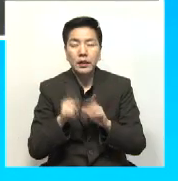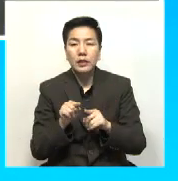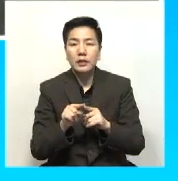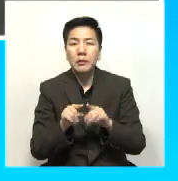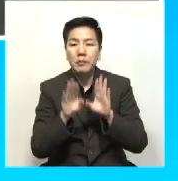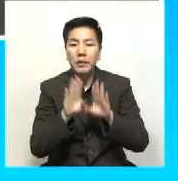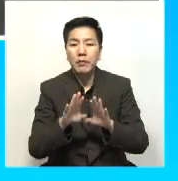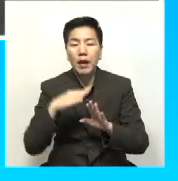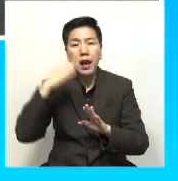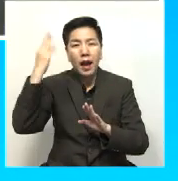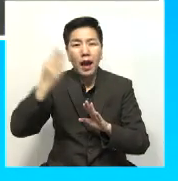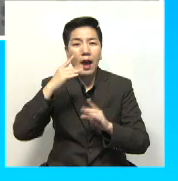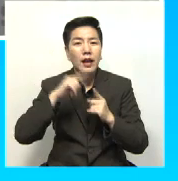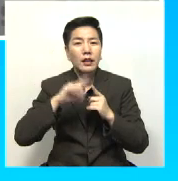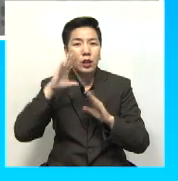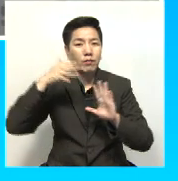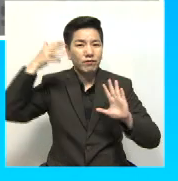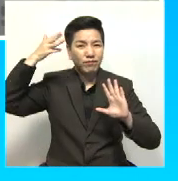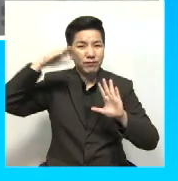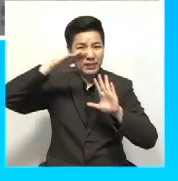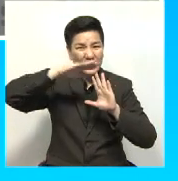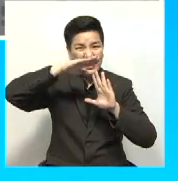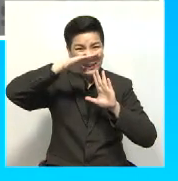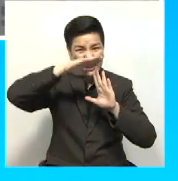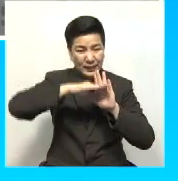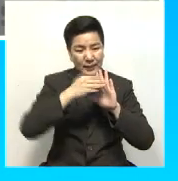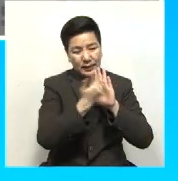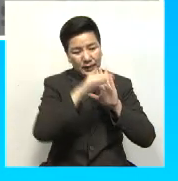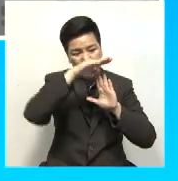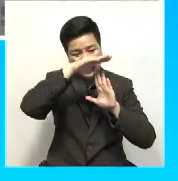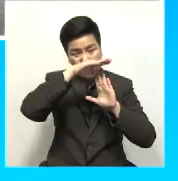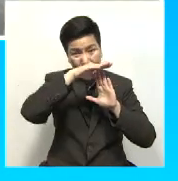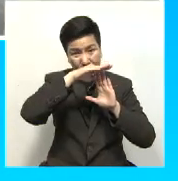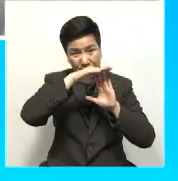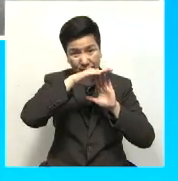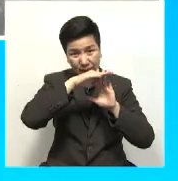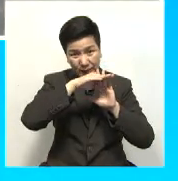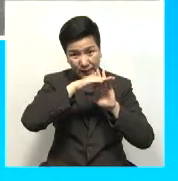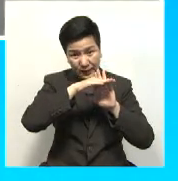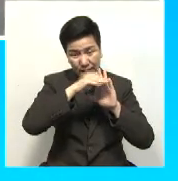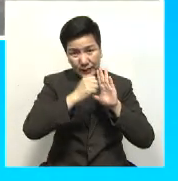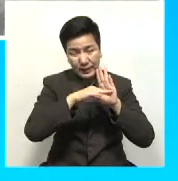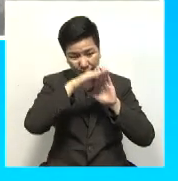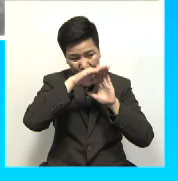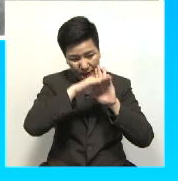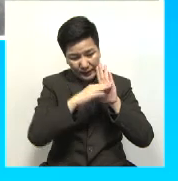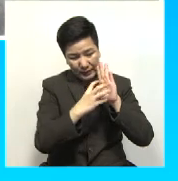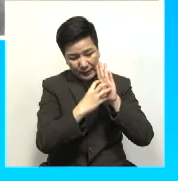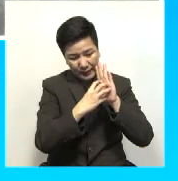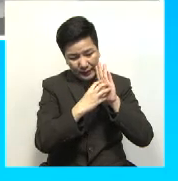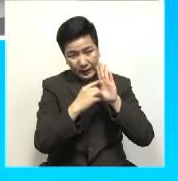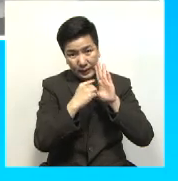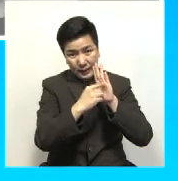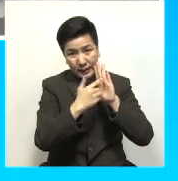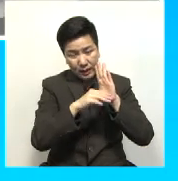ลักษณะของความกดอากาศสูงที่ดันลงมาทางอีสานนะครับวันนี้ก็ไล่ลงมาจนกระทั่งถึงภาคกลางภาคเหนือตอนล่างรว